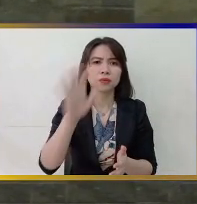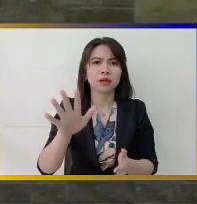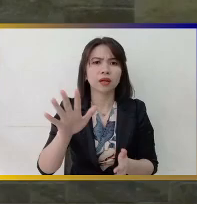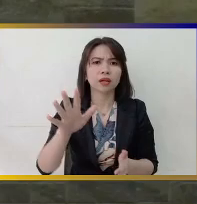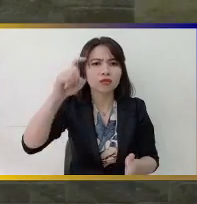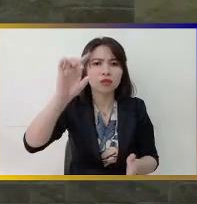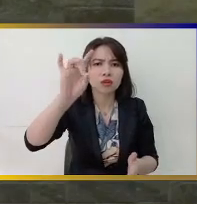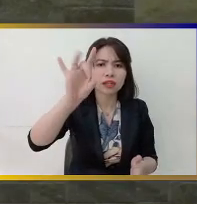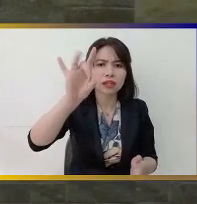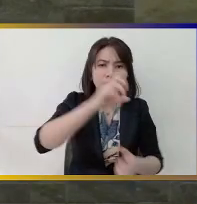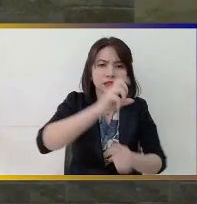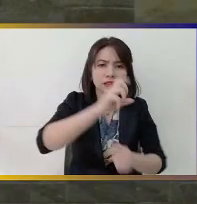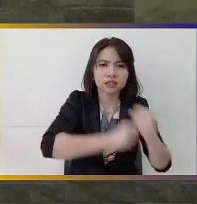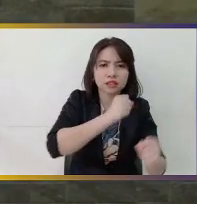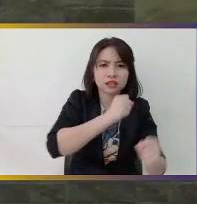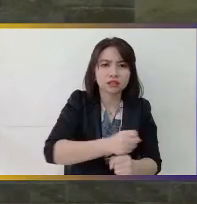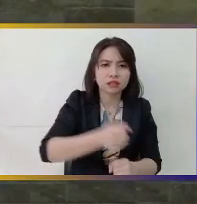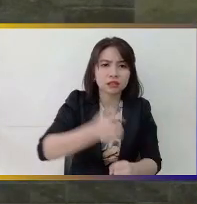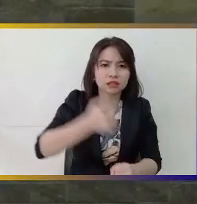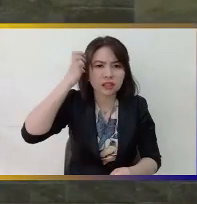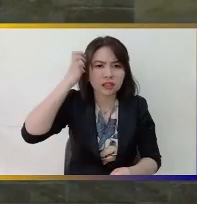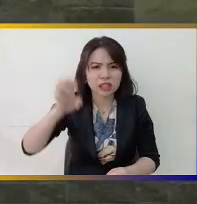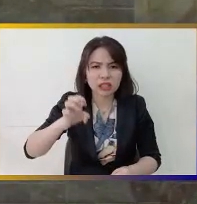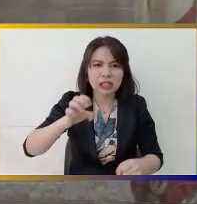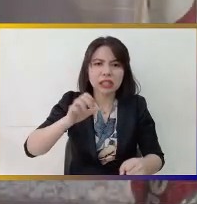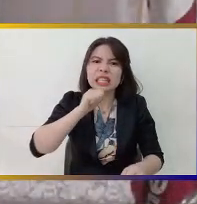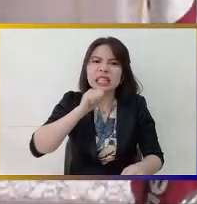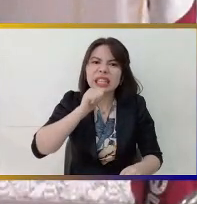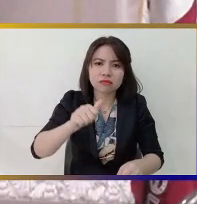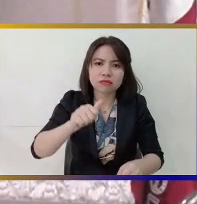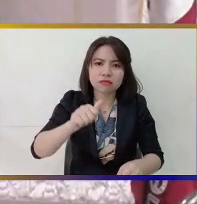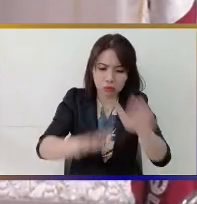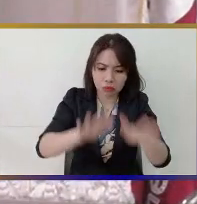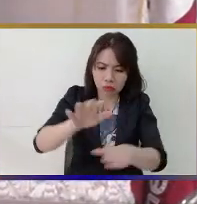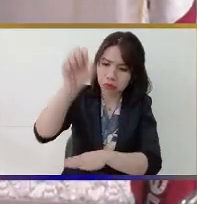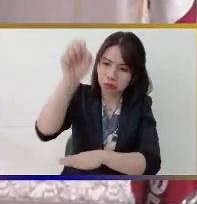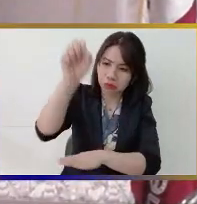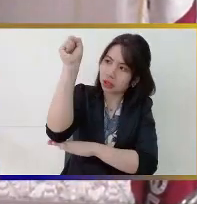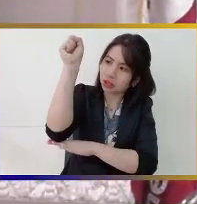18 years. Hindi siya lumalakad ng diretso.